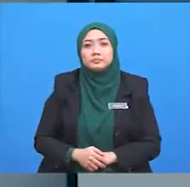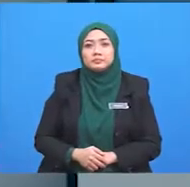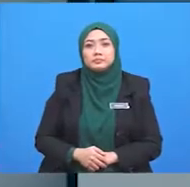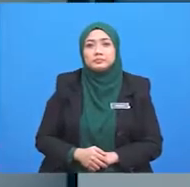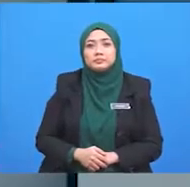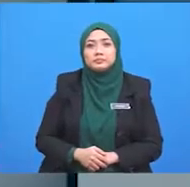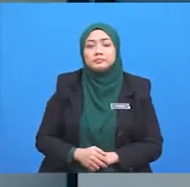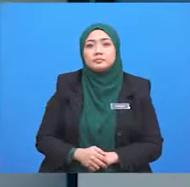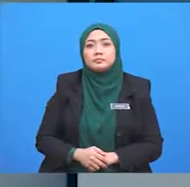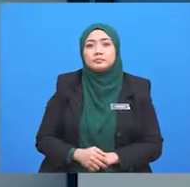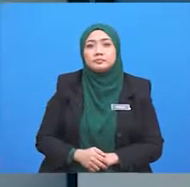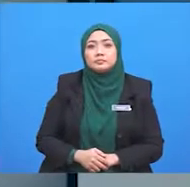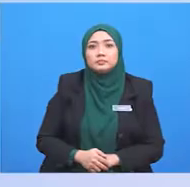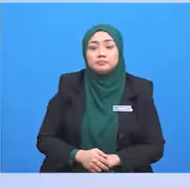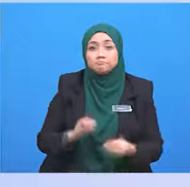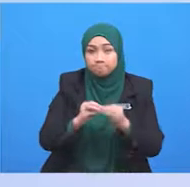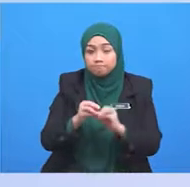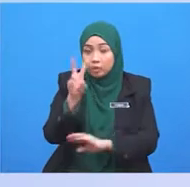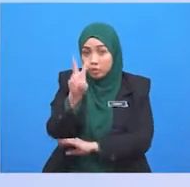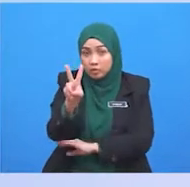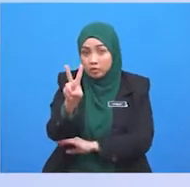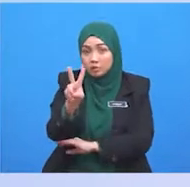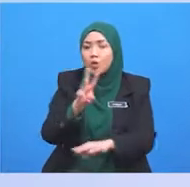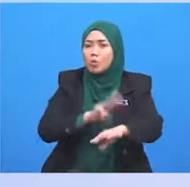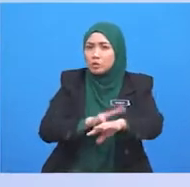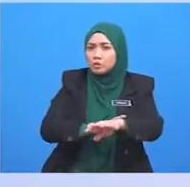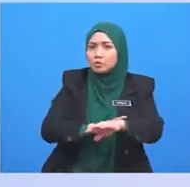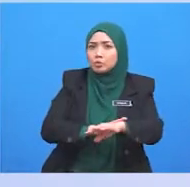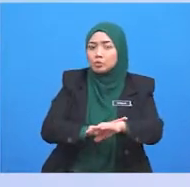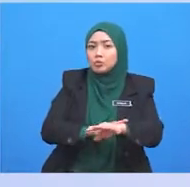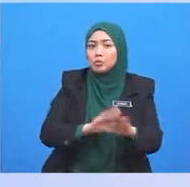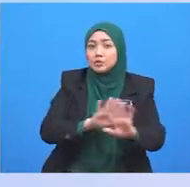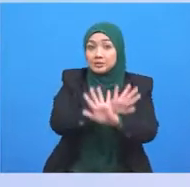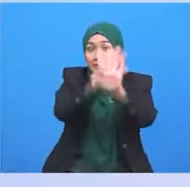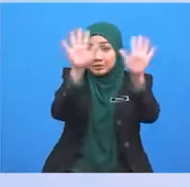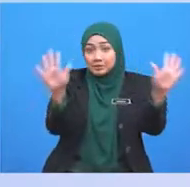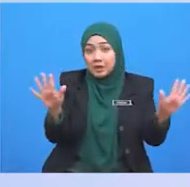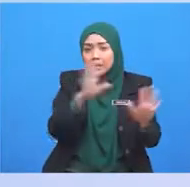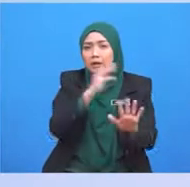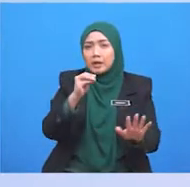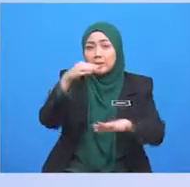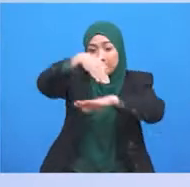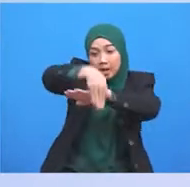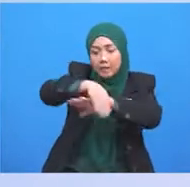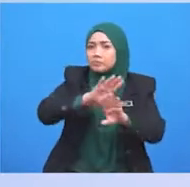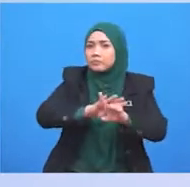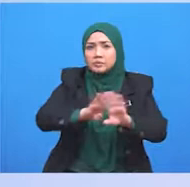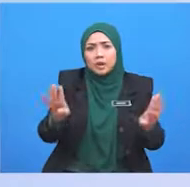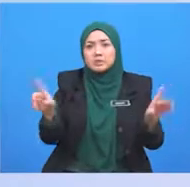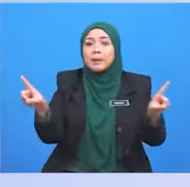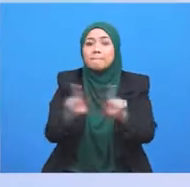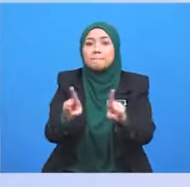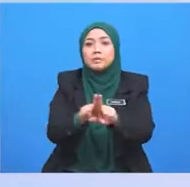Kesan peredaran bumi yang kedua, iaitu waktu siang dan malam yang tidak sama panjang. Peredaran